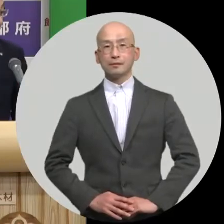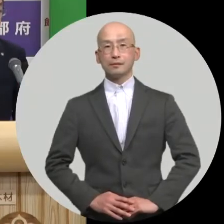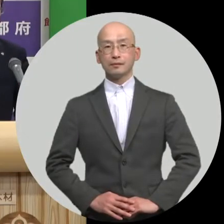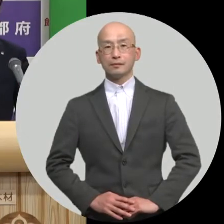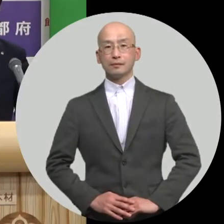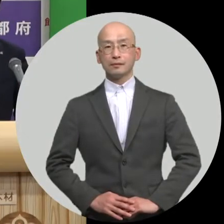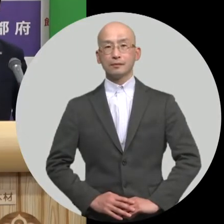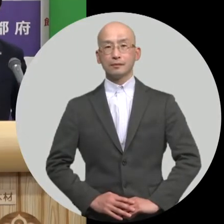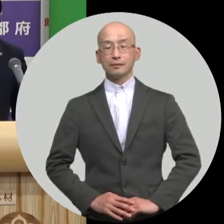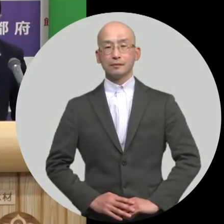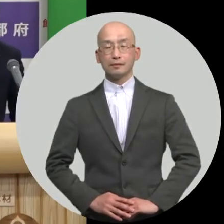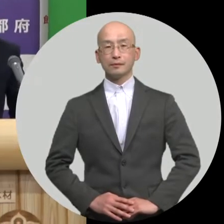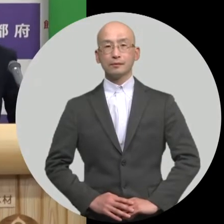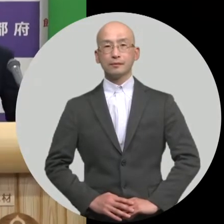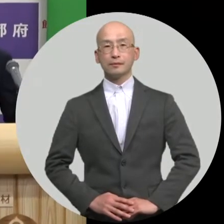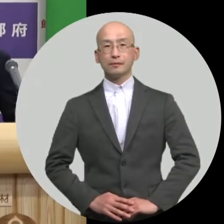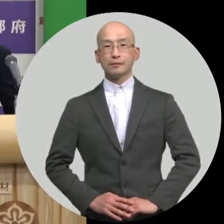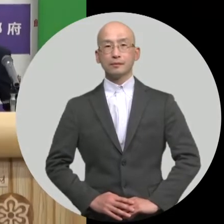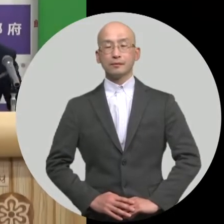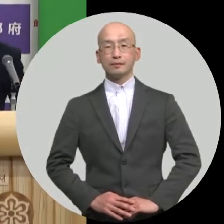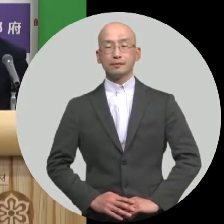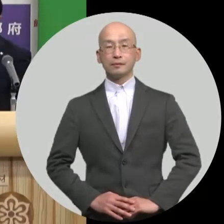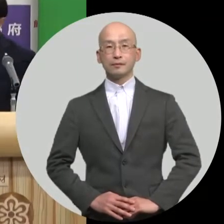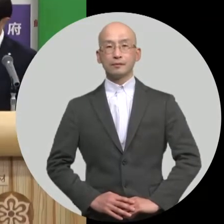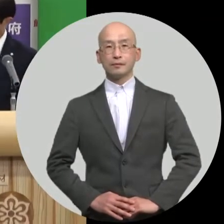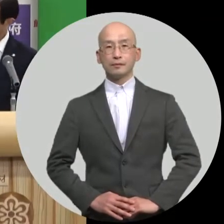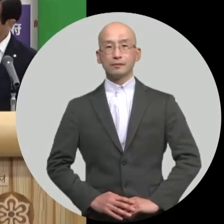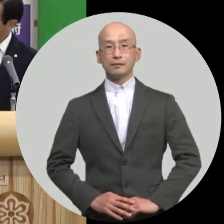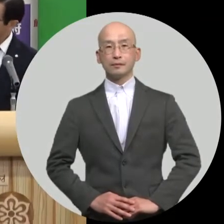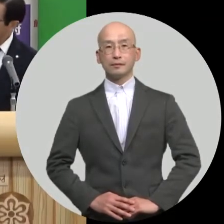はじめに知事から呼ぶお子さんが、